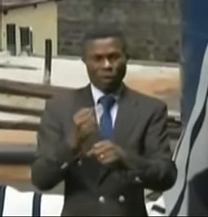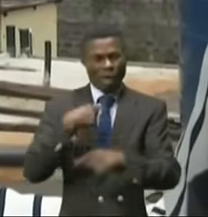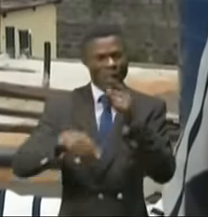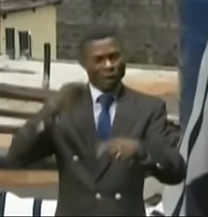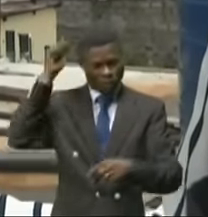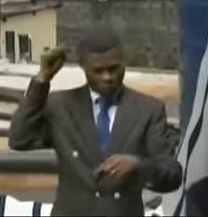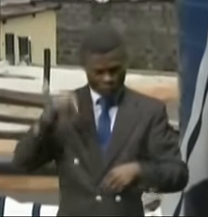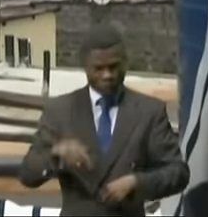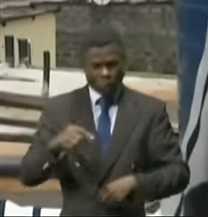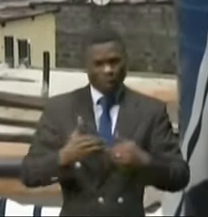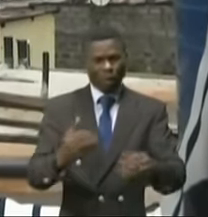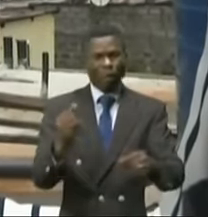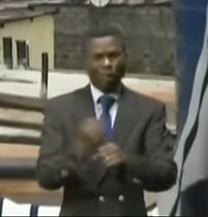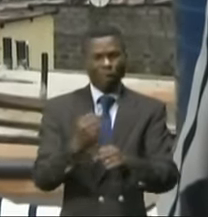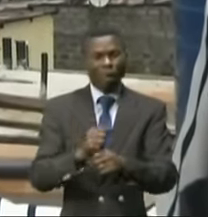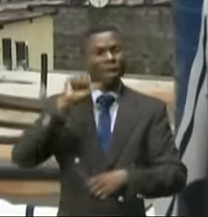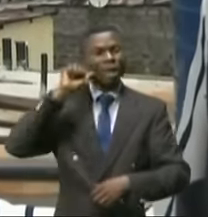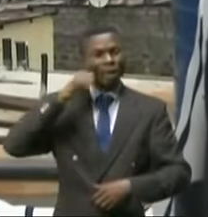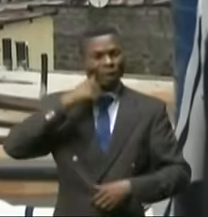supérieures. À